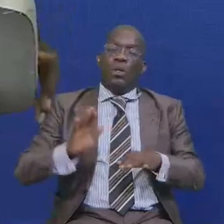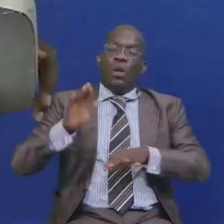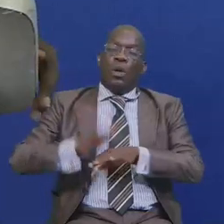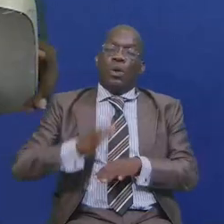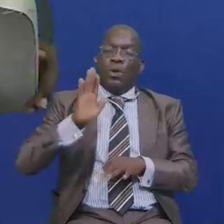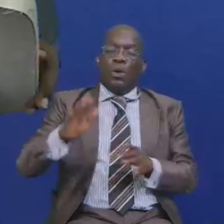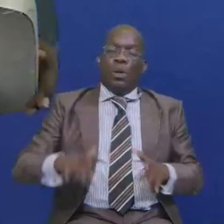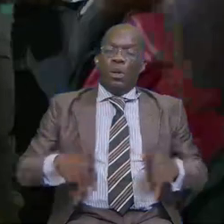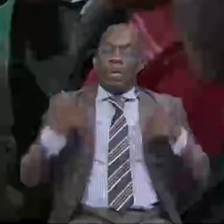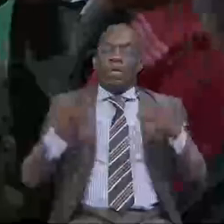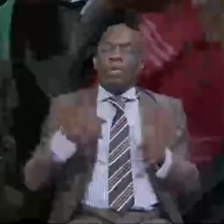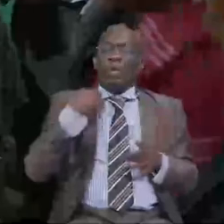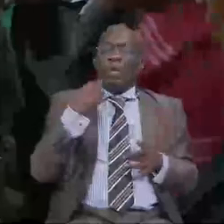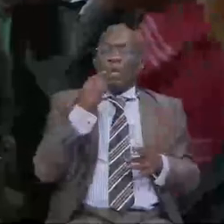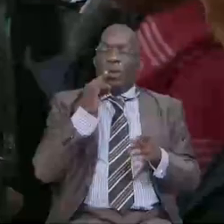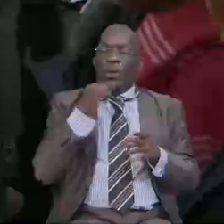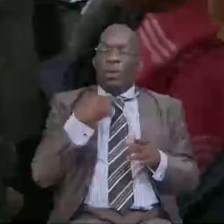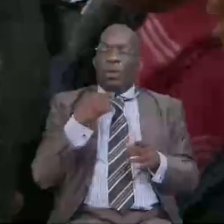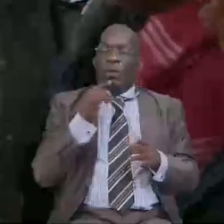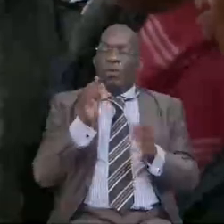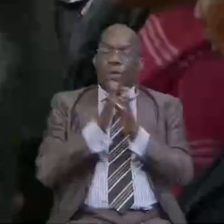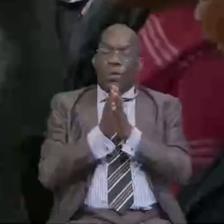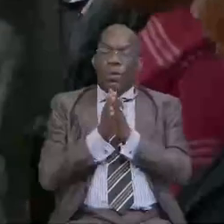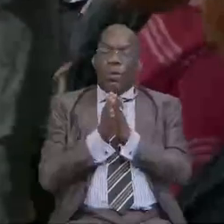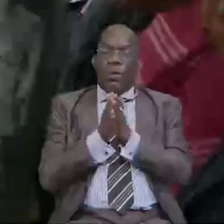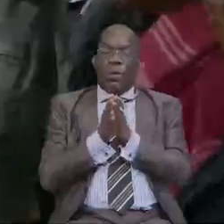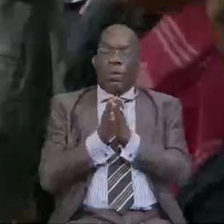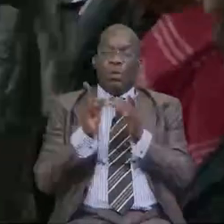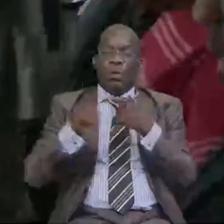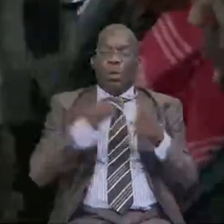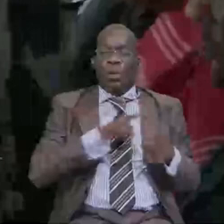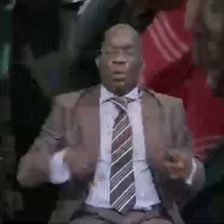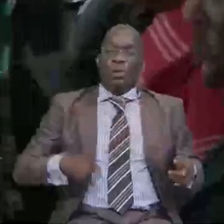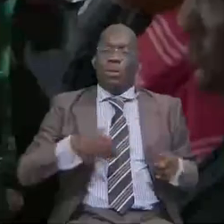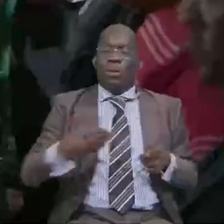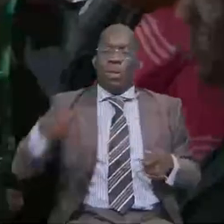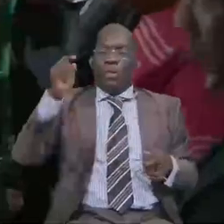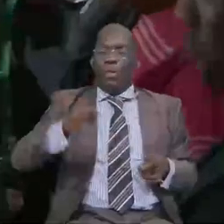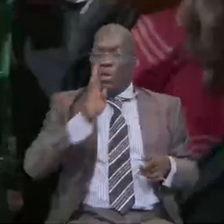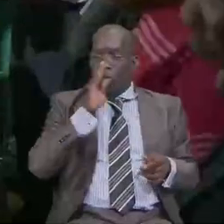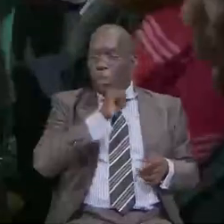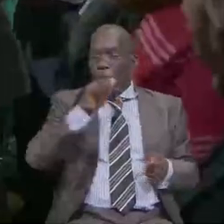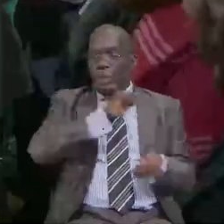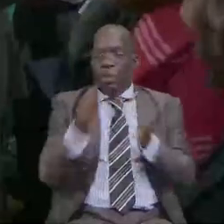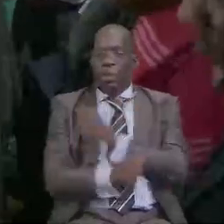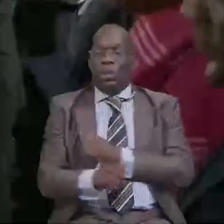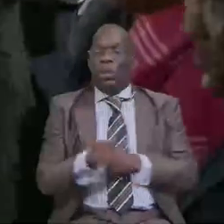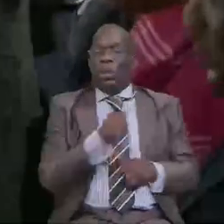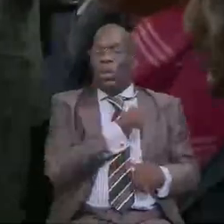vocation. Parle au Seigneur. Parle au Seigneur. Il faut un changement. Un changement